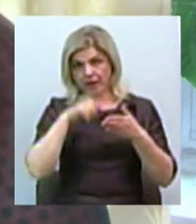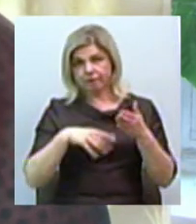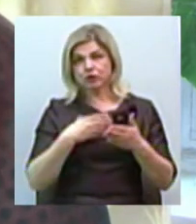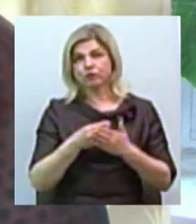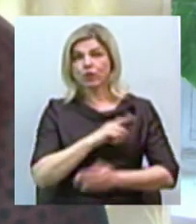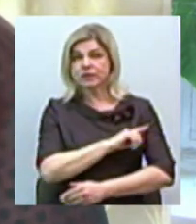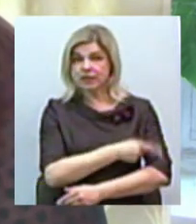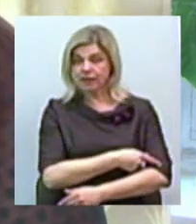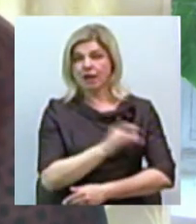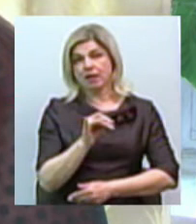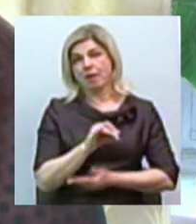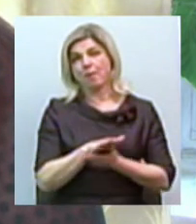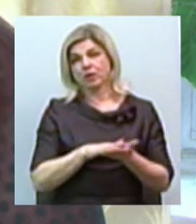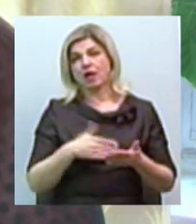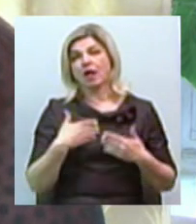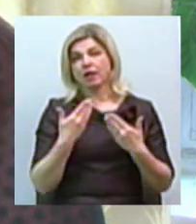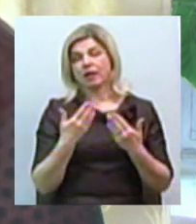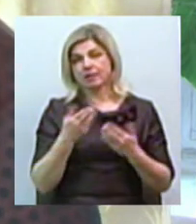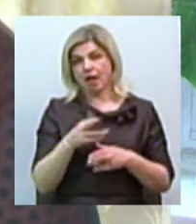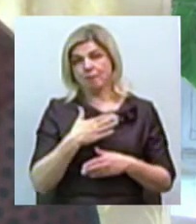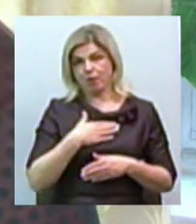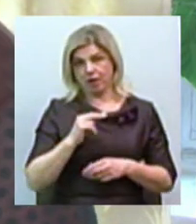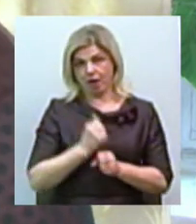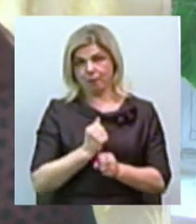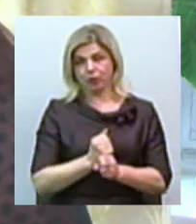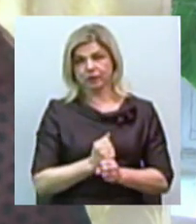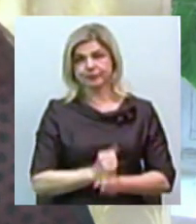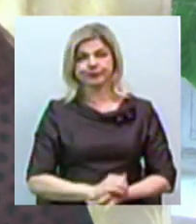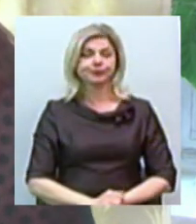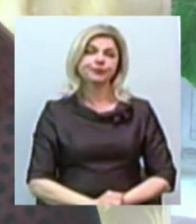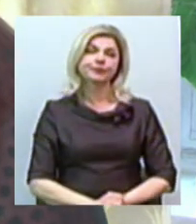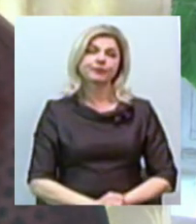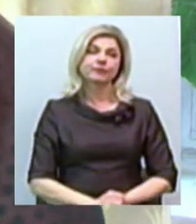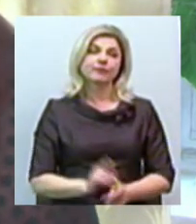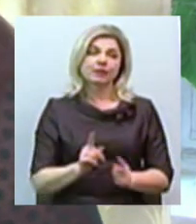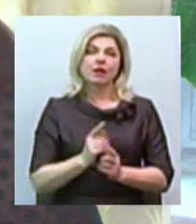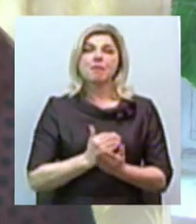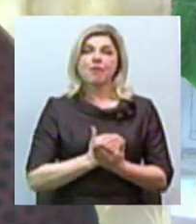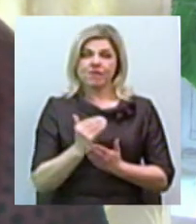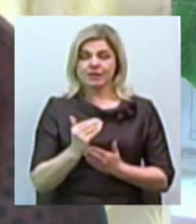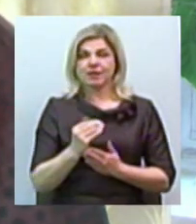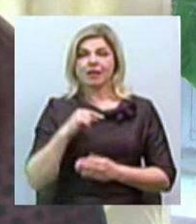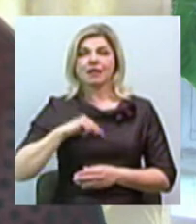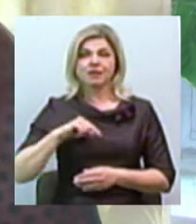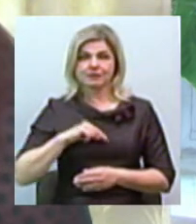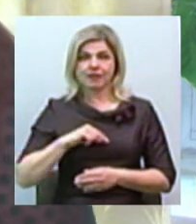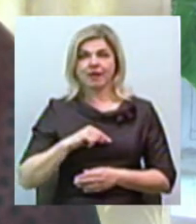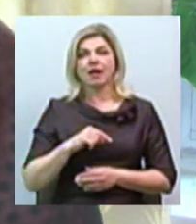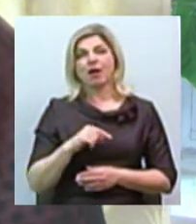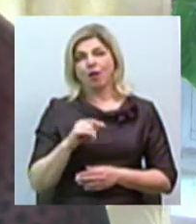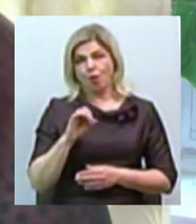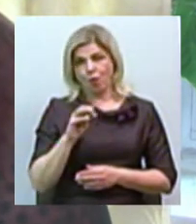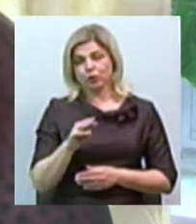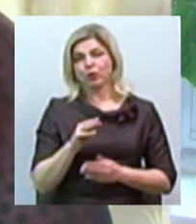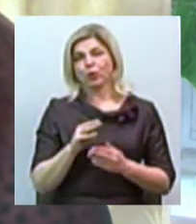подальше для моєї роботи ну, такий ось піднесений настрій, окриленість від успішної